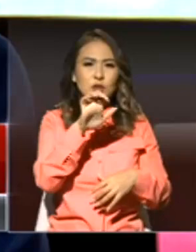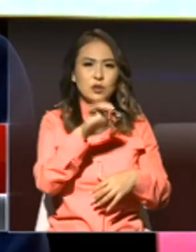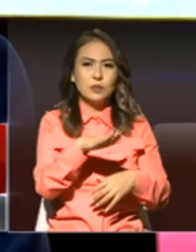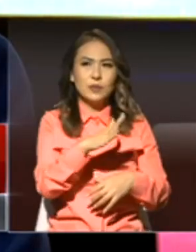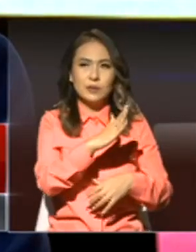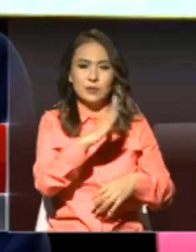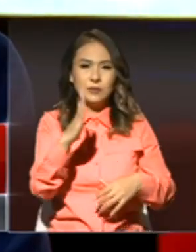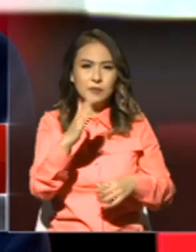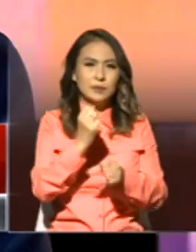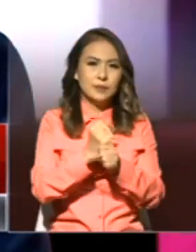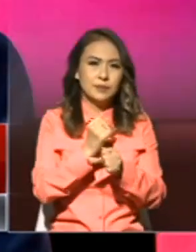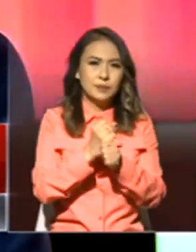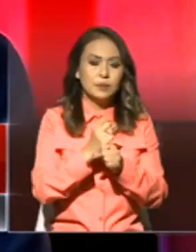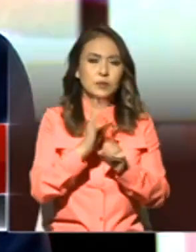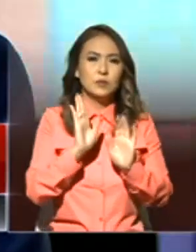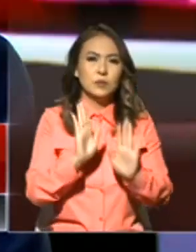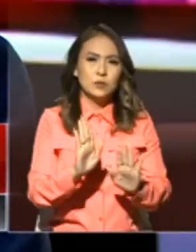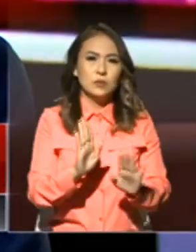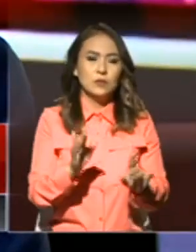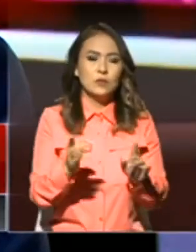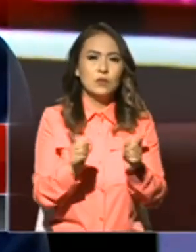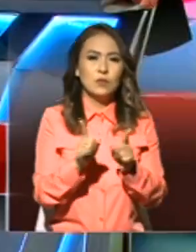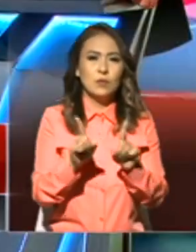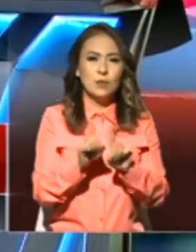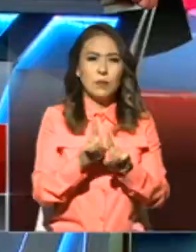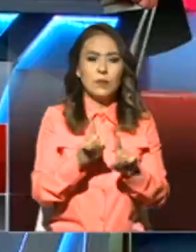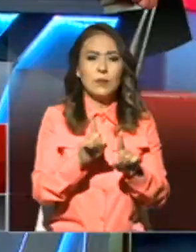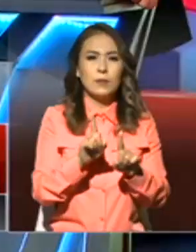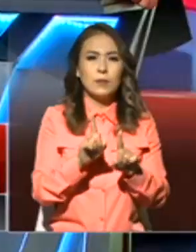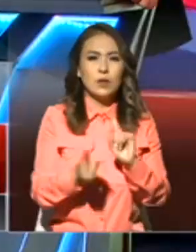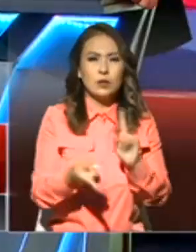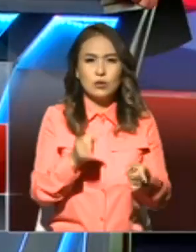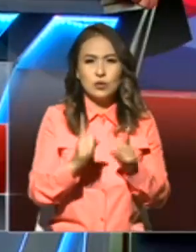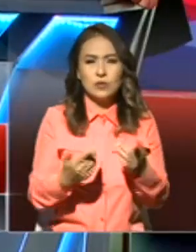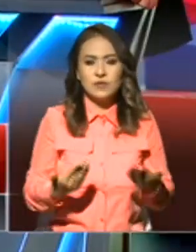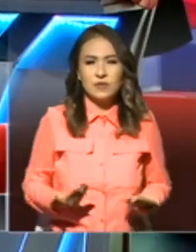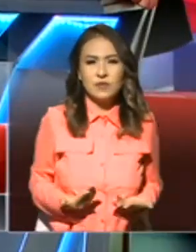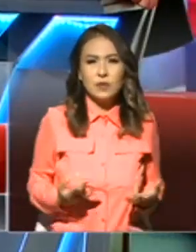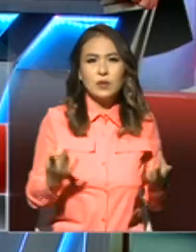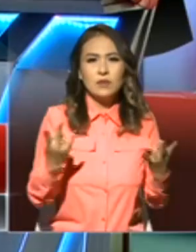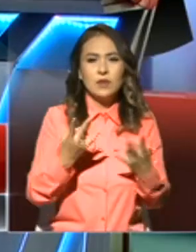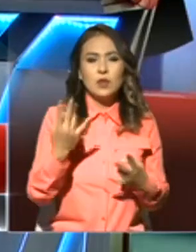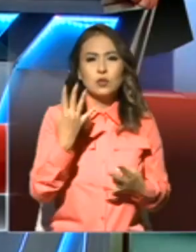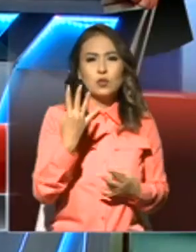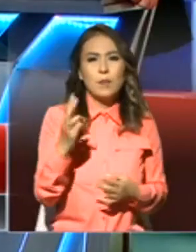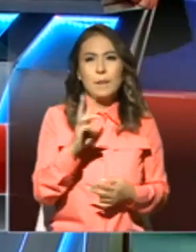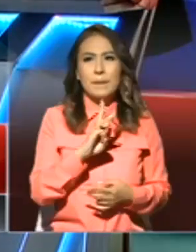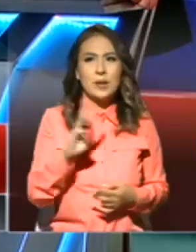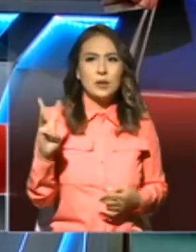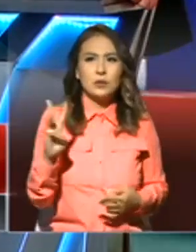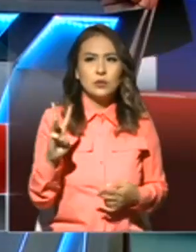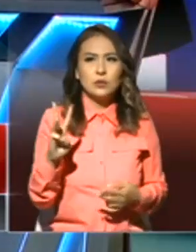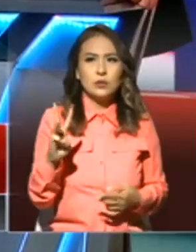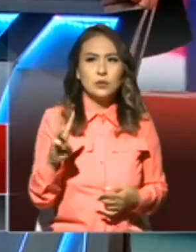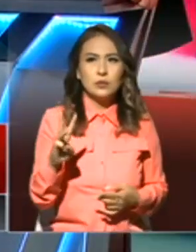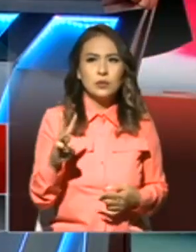асқанменен, жаңағы бірақ та шын мәнінде зәру адамдарына саны 2 миллион болса, сіз 4 миллион деп қалдыңыз. Мұқтаж. Енді мемлекеттің